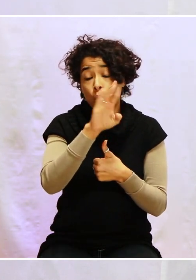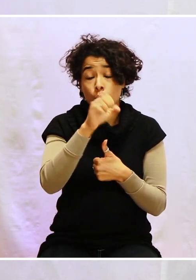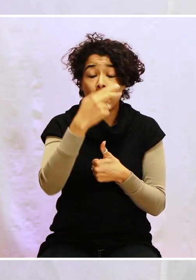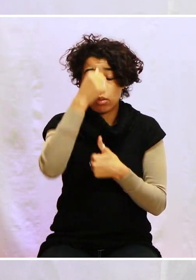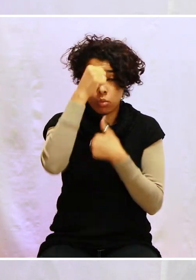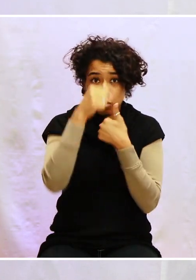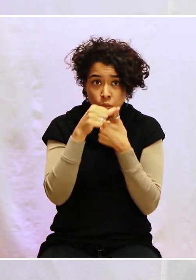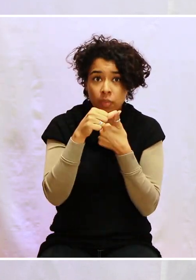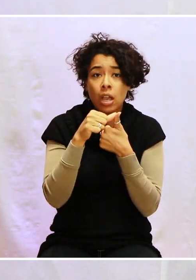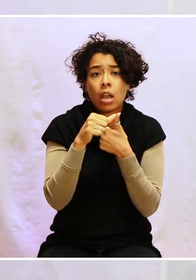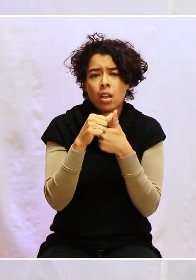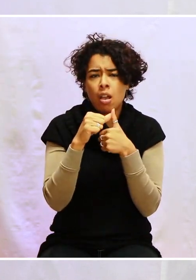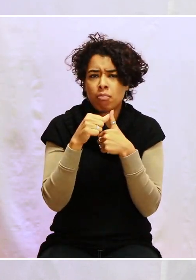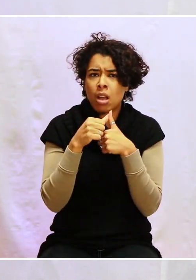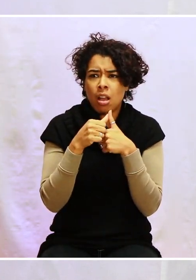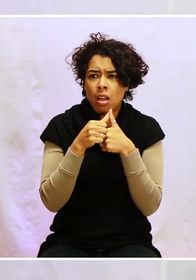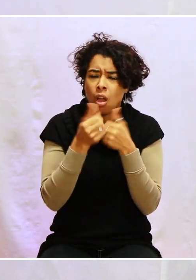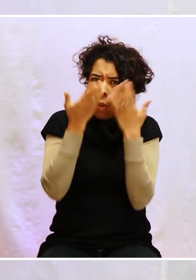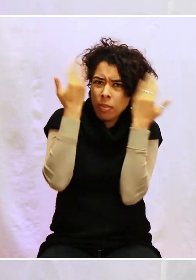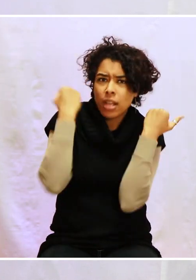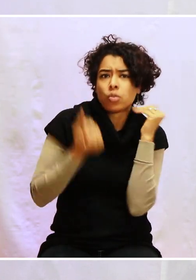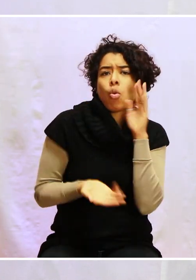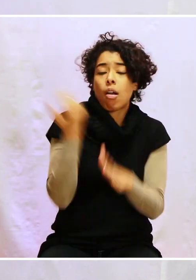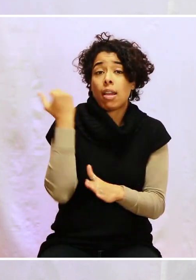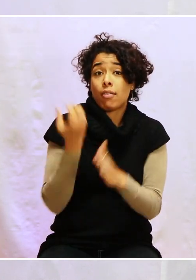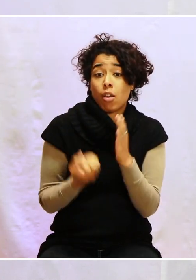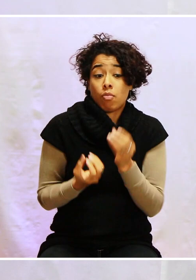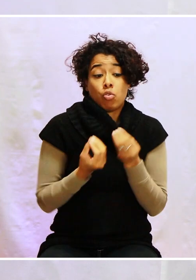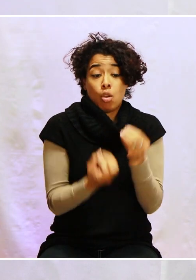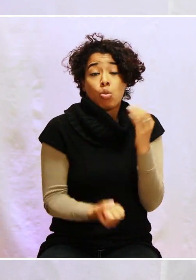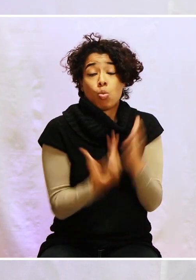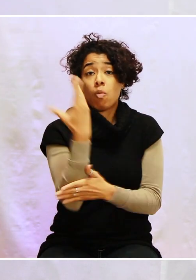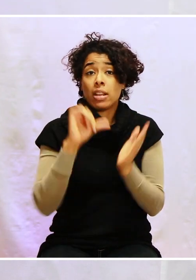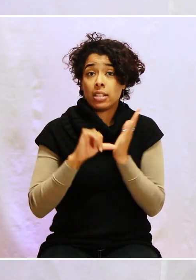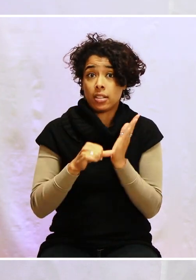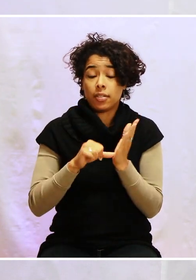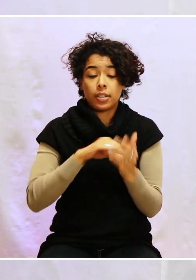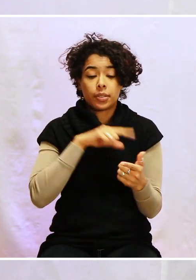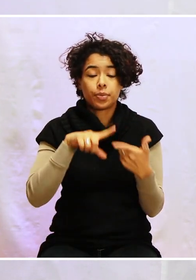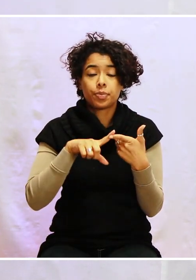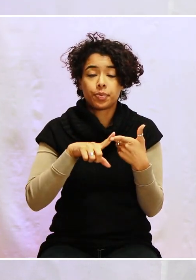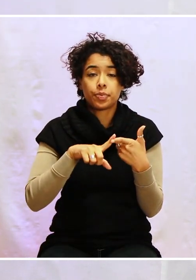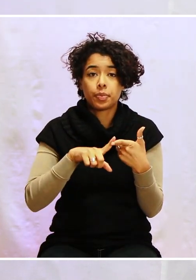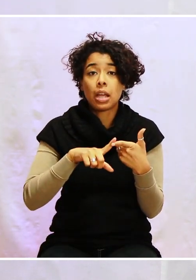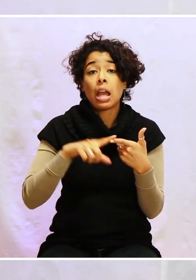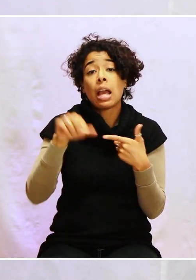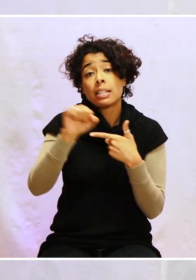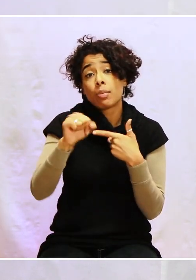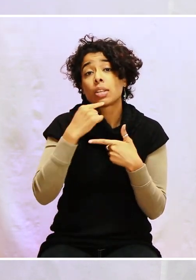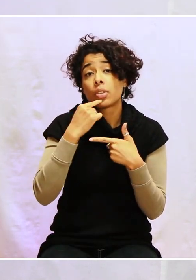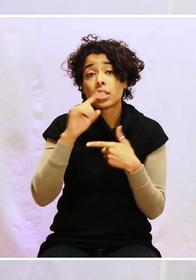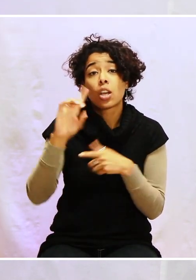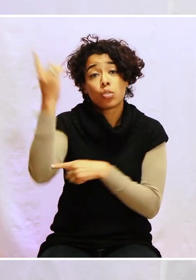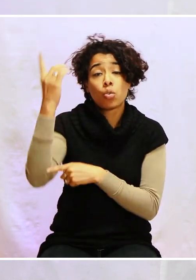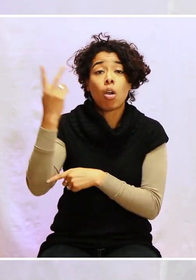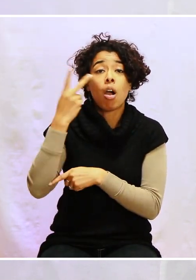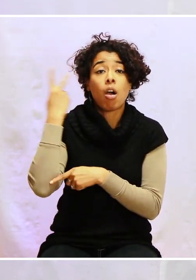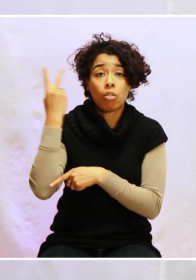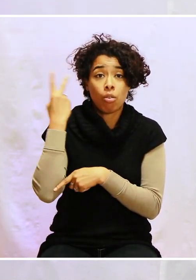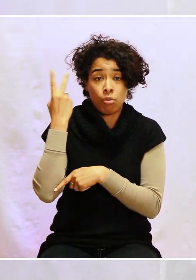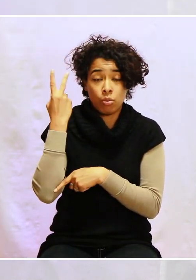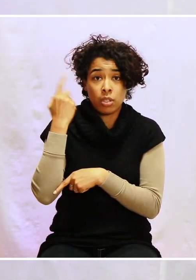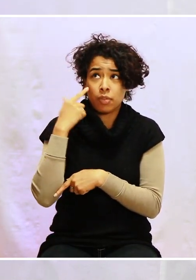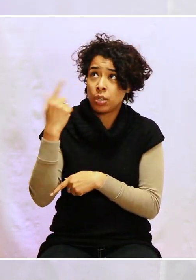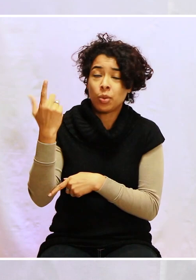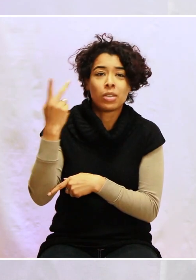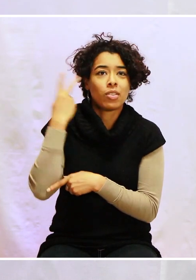l'humiliation, donc c'est d'avoir une nouvelle identité par le sang de Jésus. Siméon, Dieu a entendu, c'est-à-dire il a entendu nos cris, il nous a